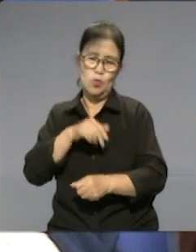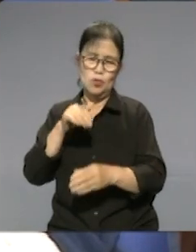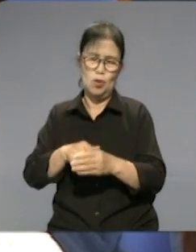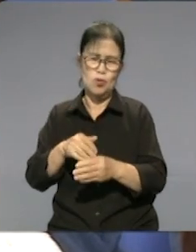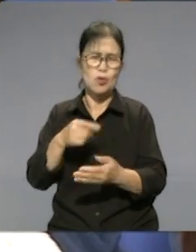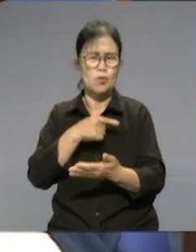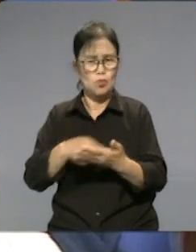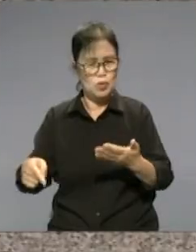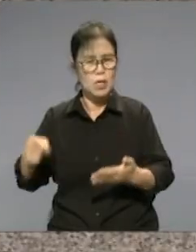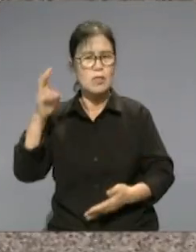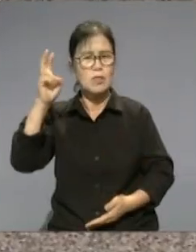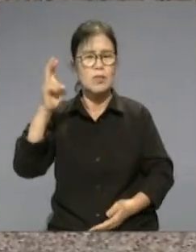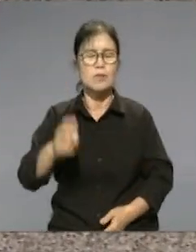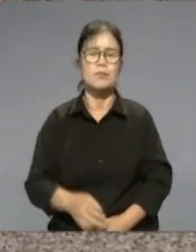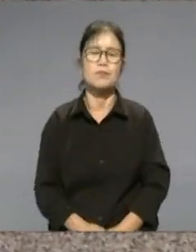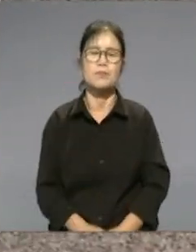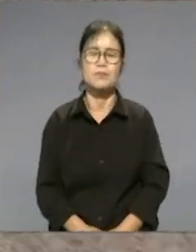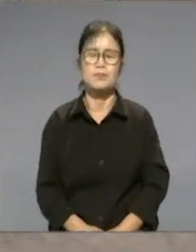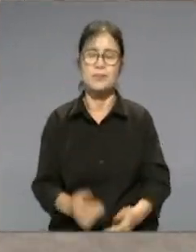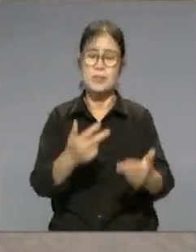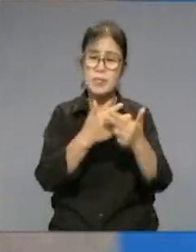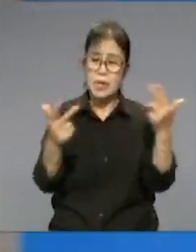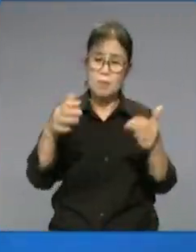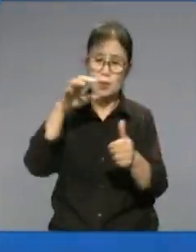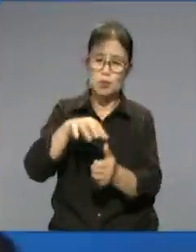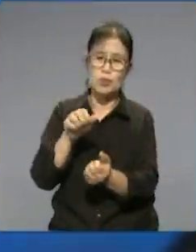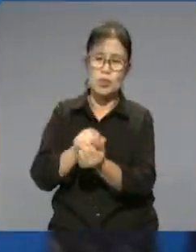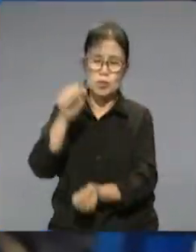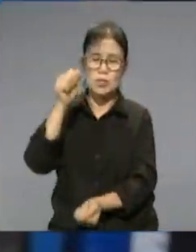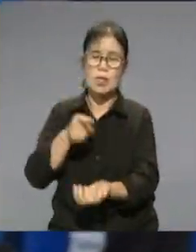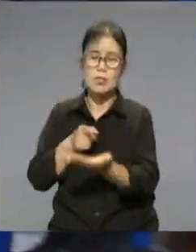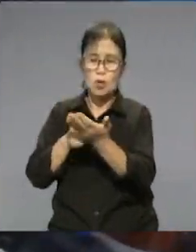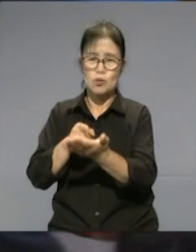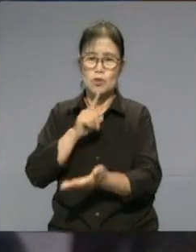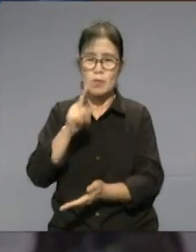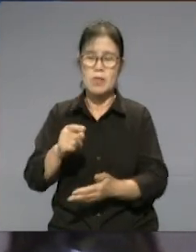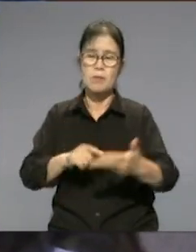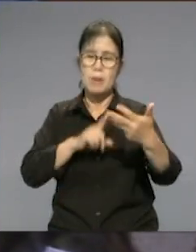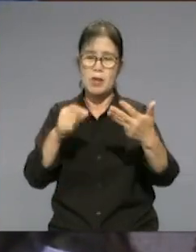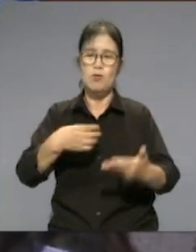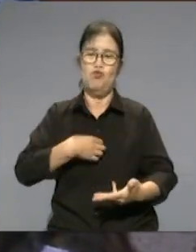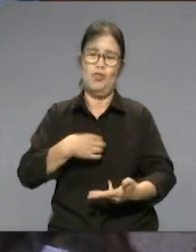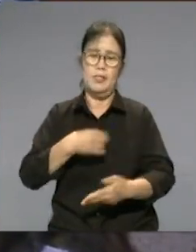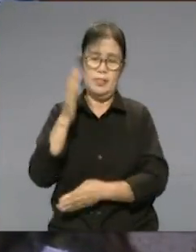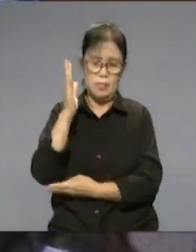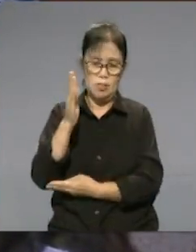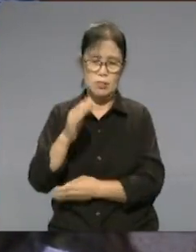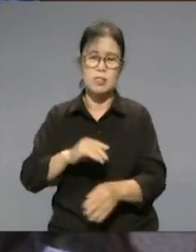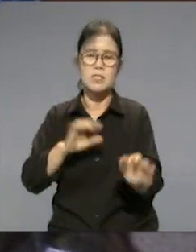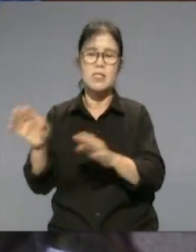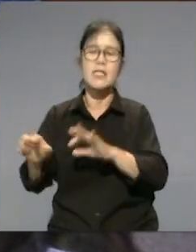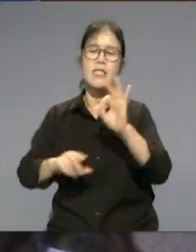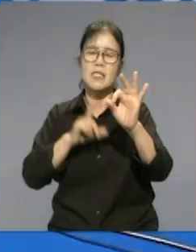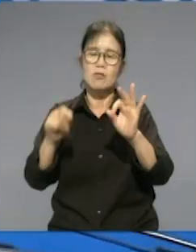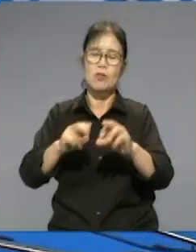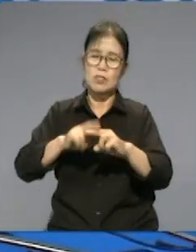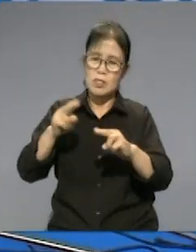전망도 이어집니다. 이 대표 구속영장 청구를 거론한 8월 위기설에 10월